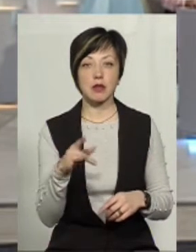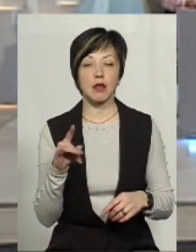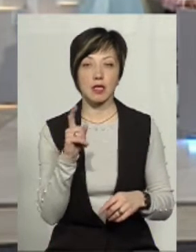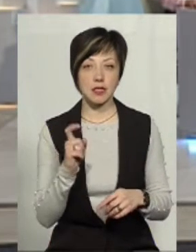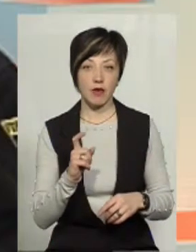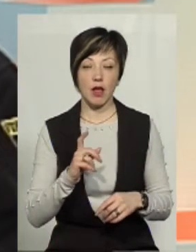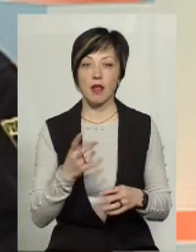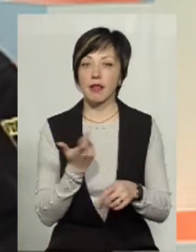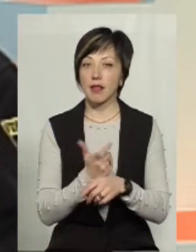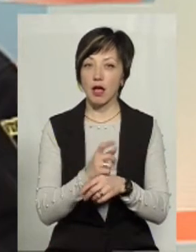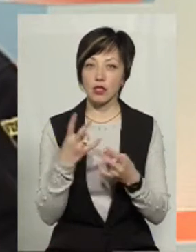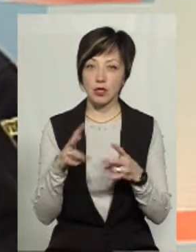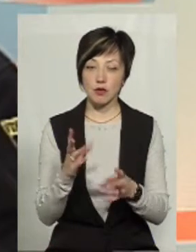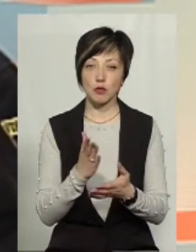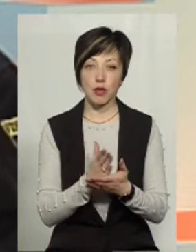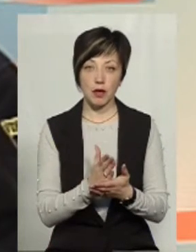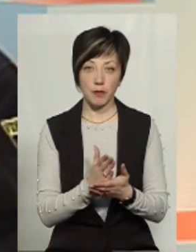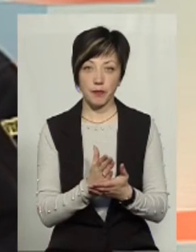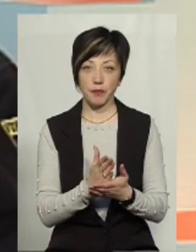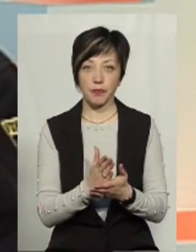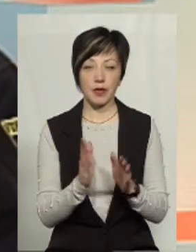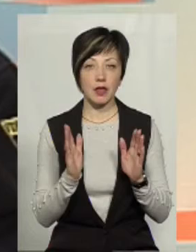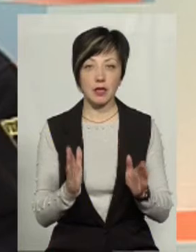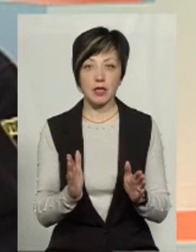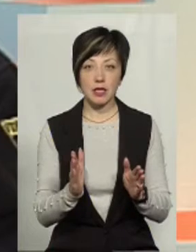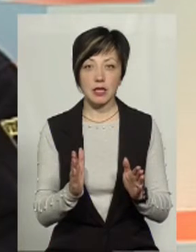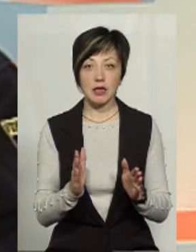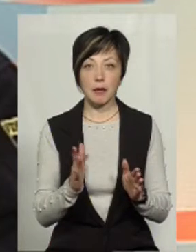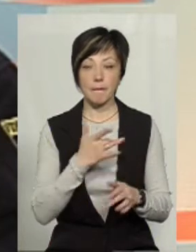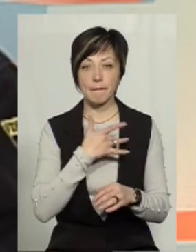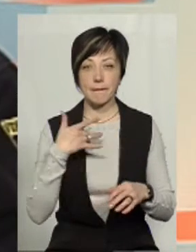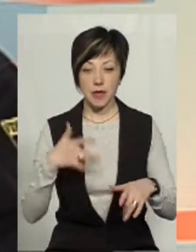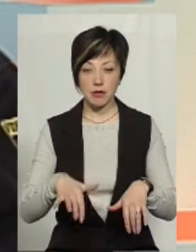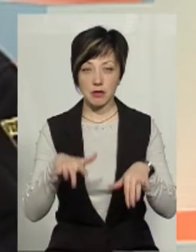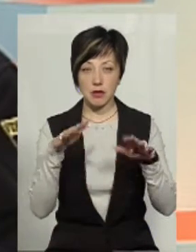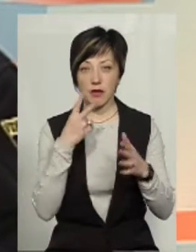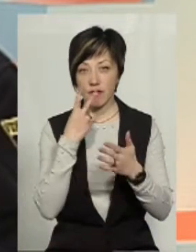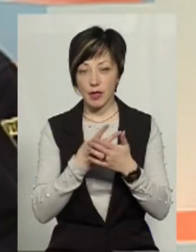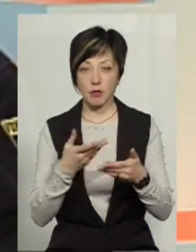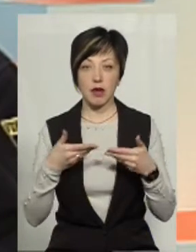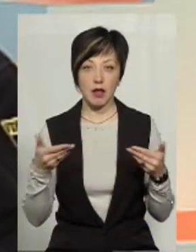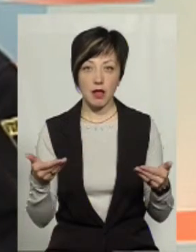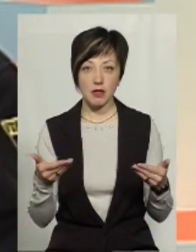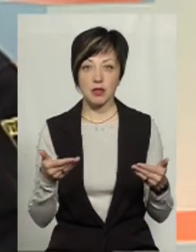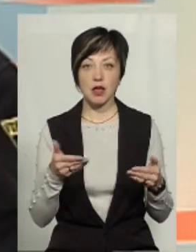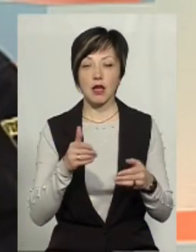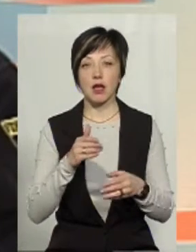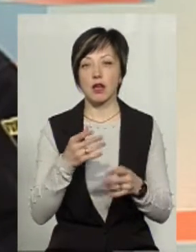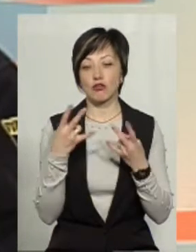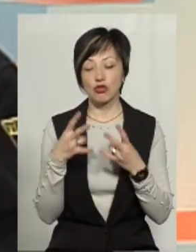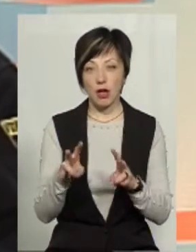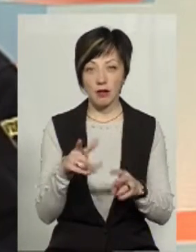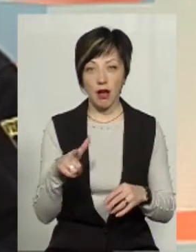разів. Найшкідливішими, звичайно, є. Це не тільки сажа і пил, про які видимі для нас. Чадний газ,